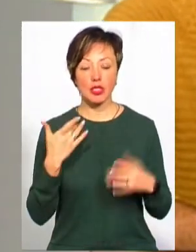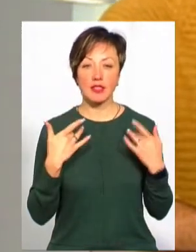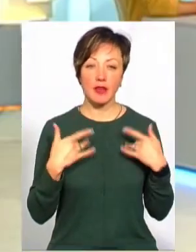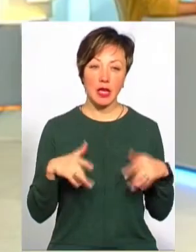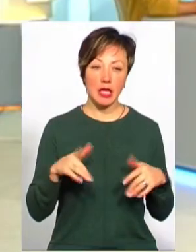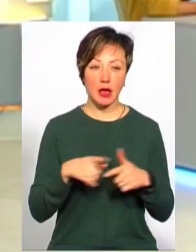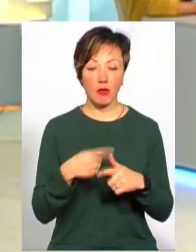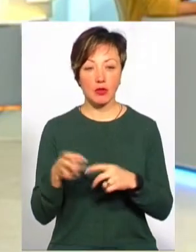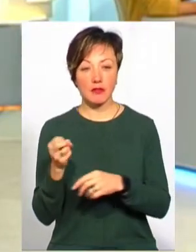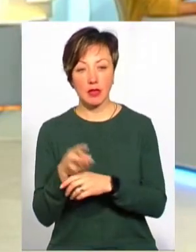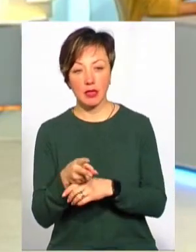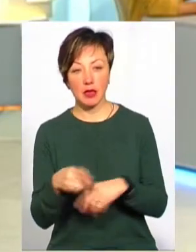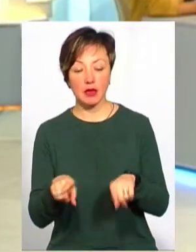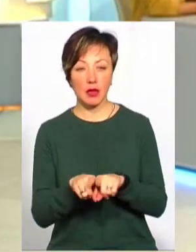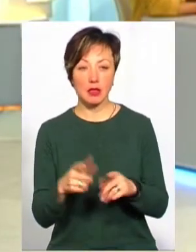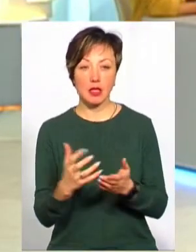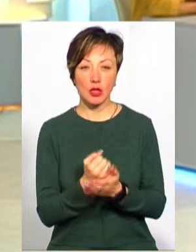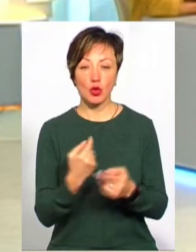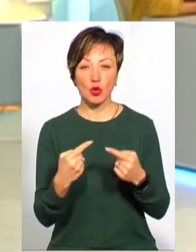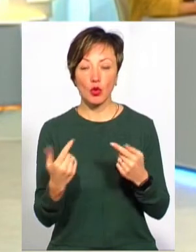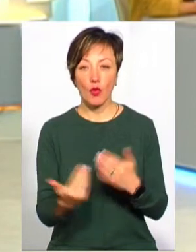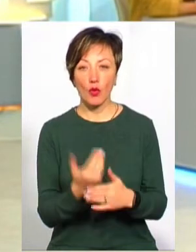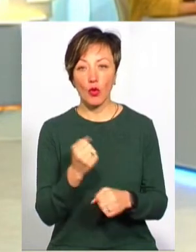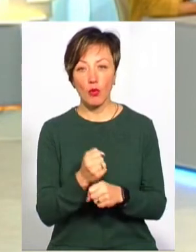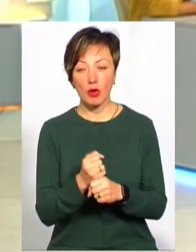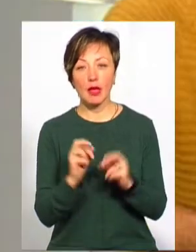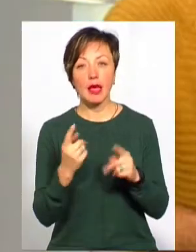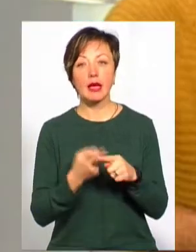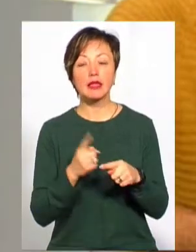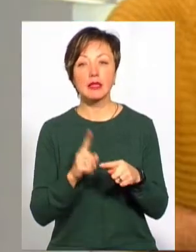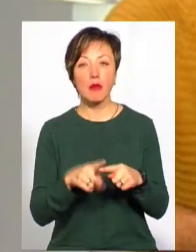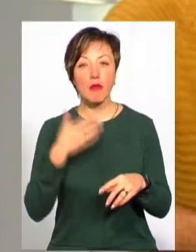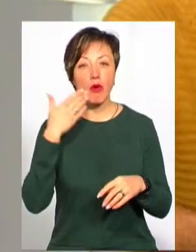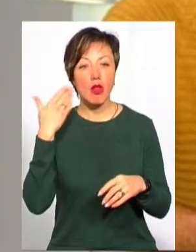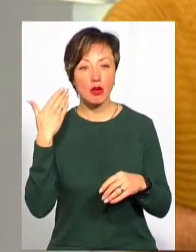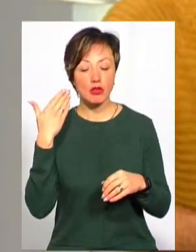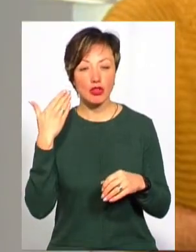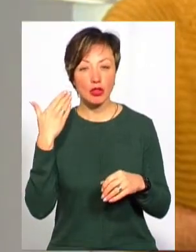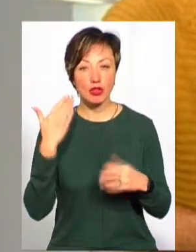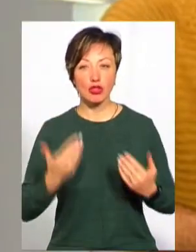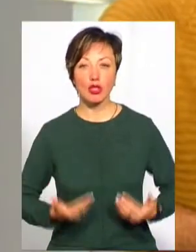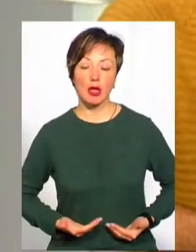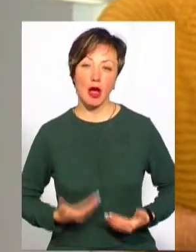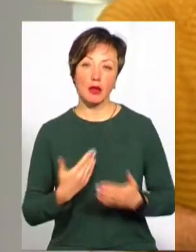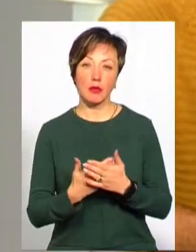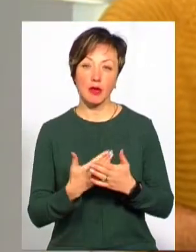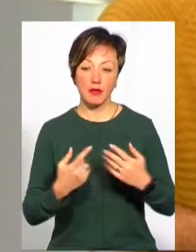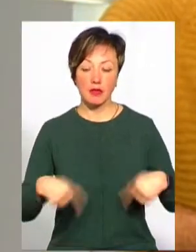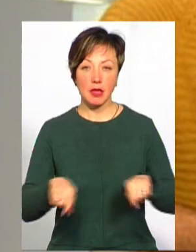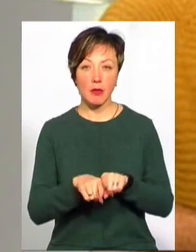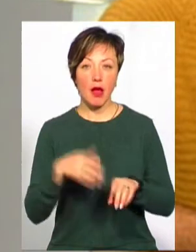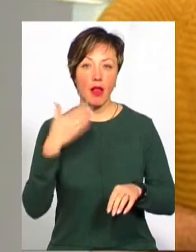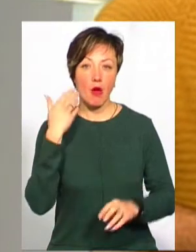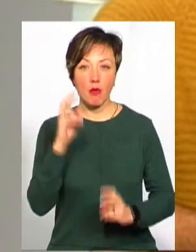звільнитися або звільнити, або також знайти нову роботу. Скажіть, будь ласка, як це полегшить життя, наприклад, у сфері